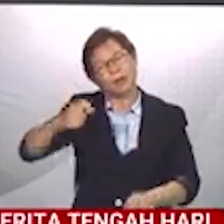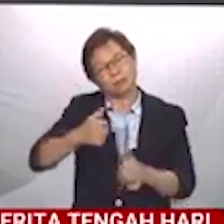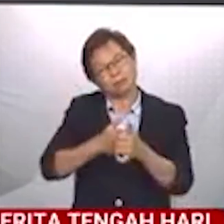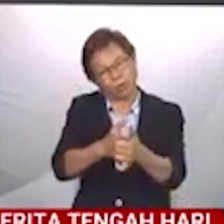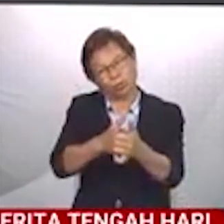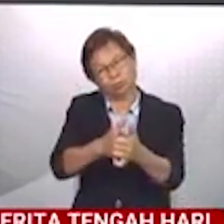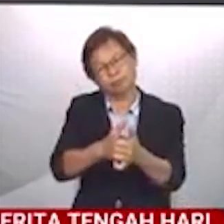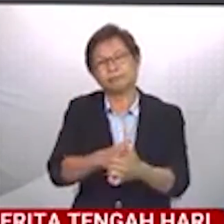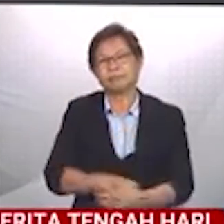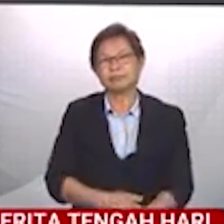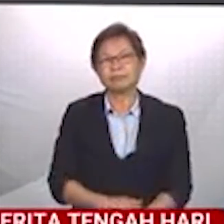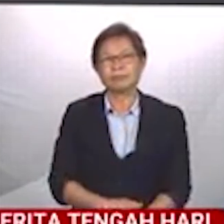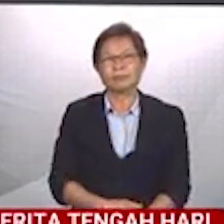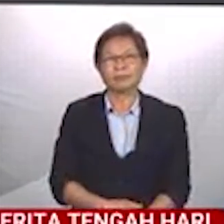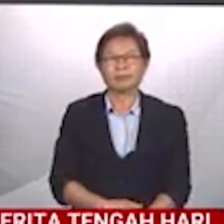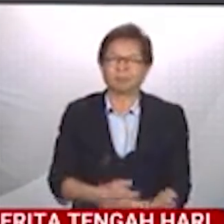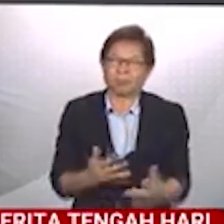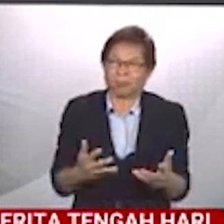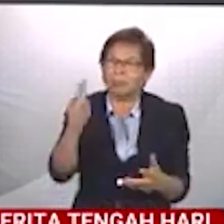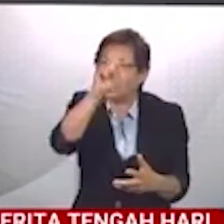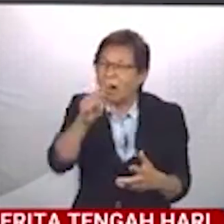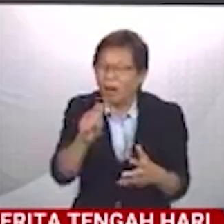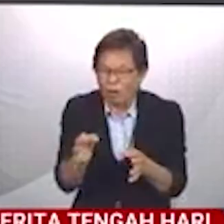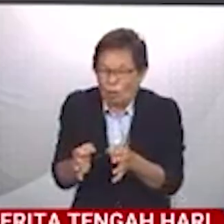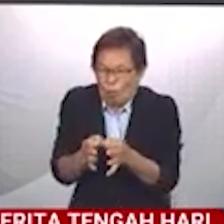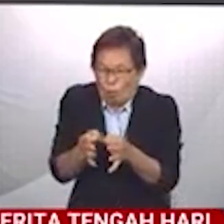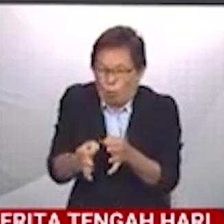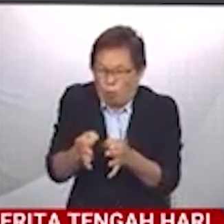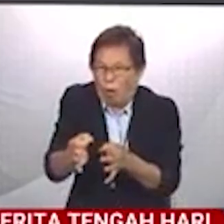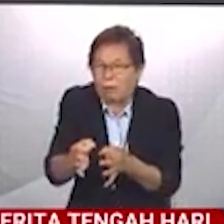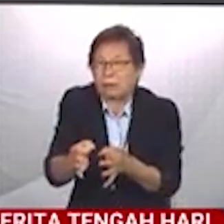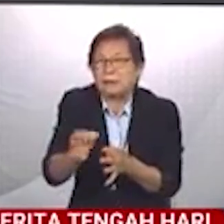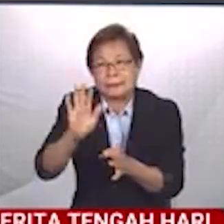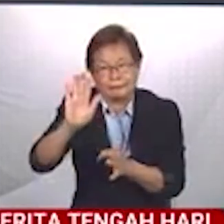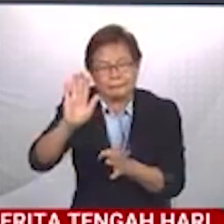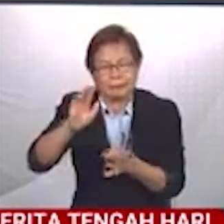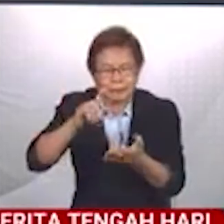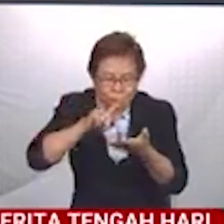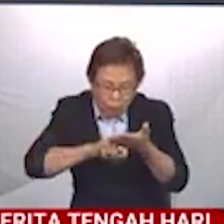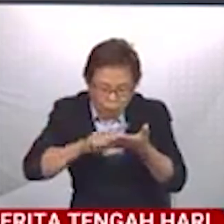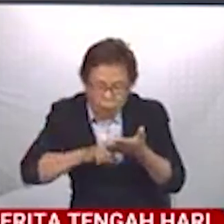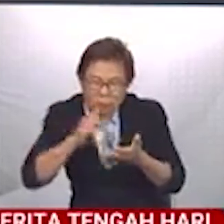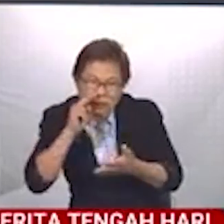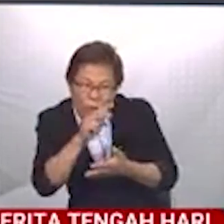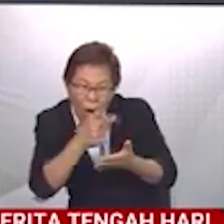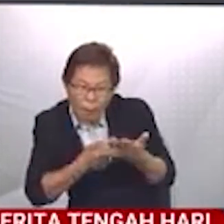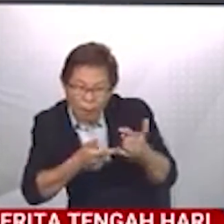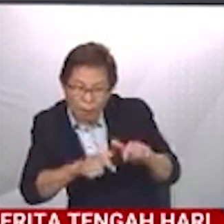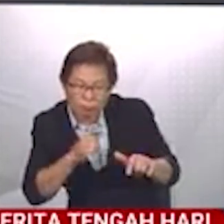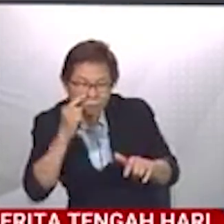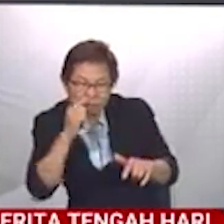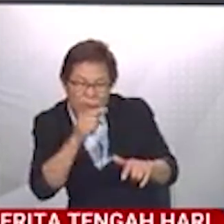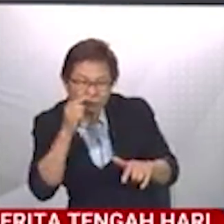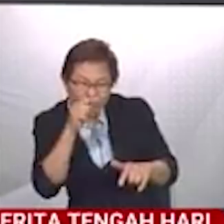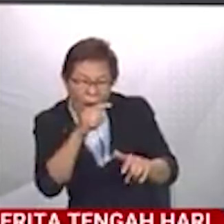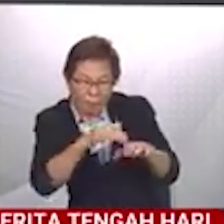dipatuhi. Soalnya sama ada kita nak lanjutkan ini akan kita teliti dari segi perkembangan yang sedang pun kita